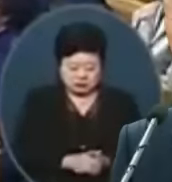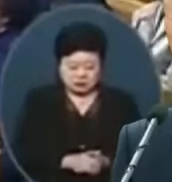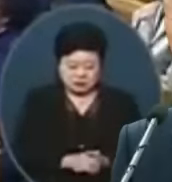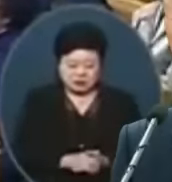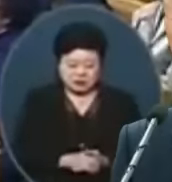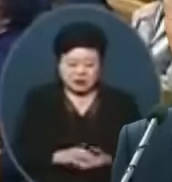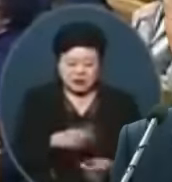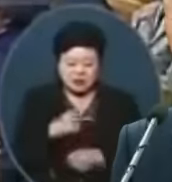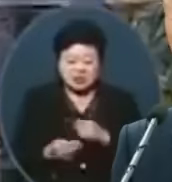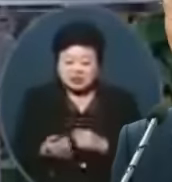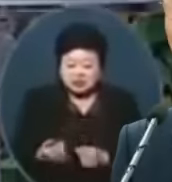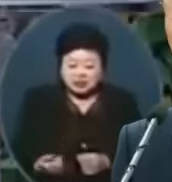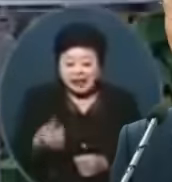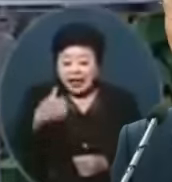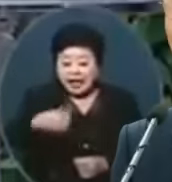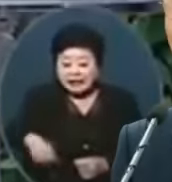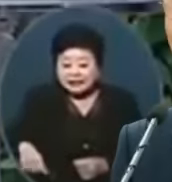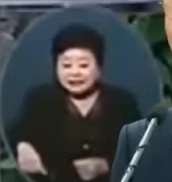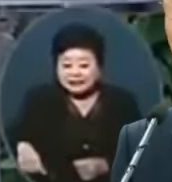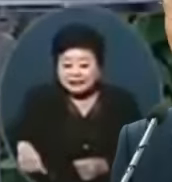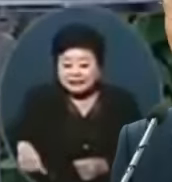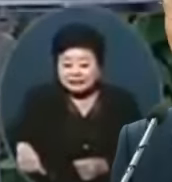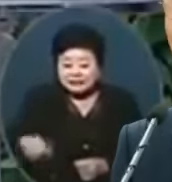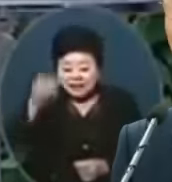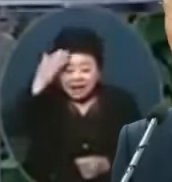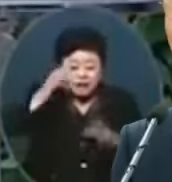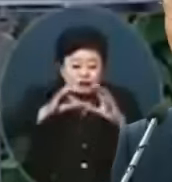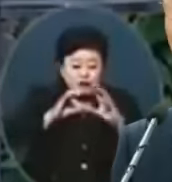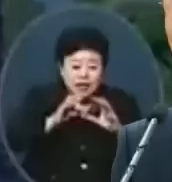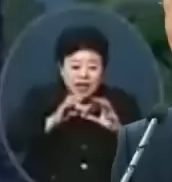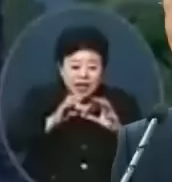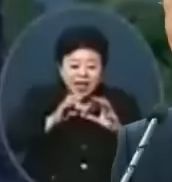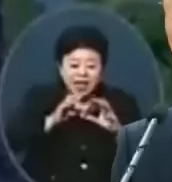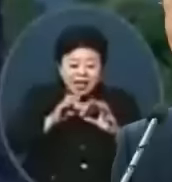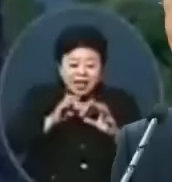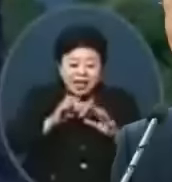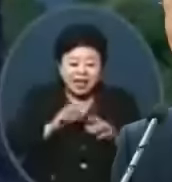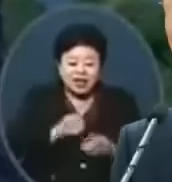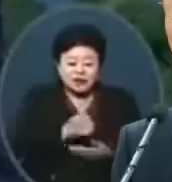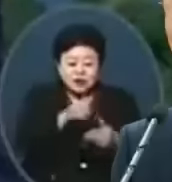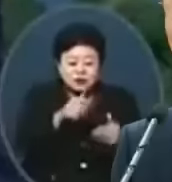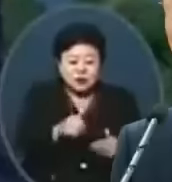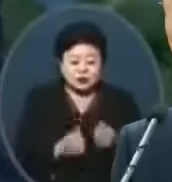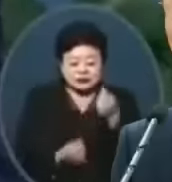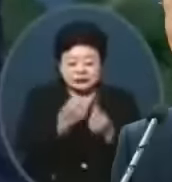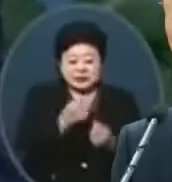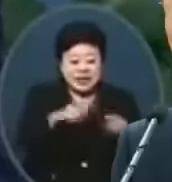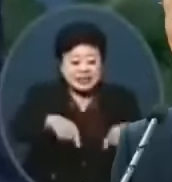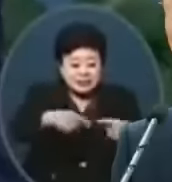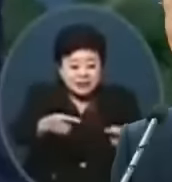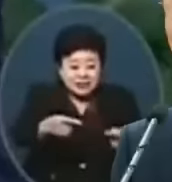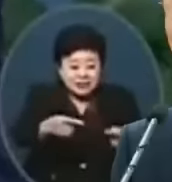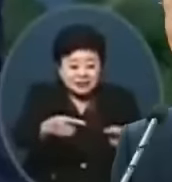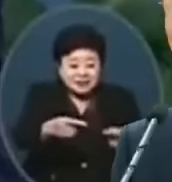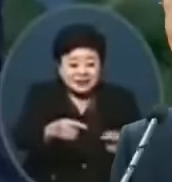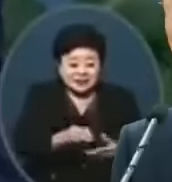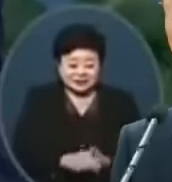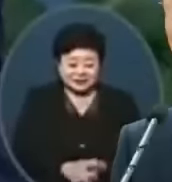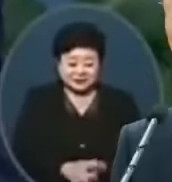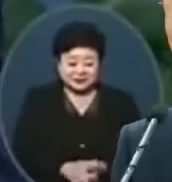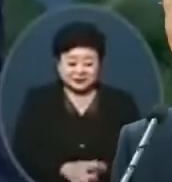2년 전에 그 아들이 한국의 교역자 세미나에 참석했기에 내가 반갑게